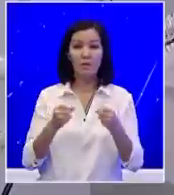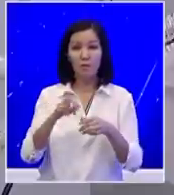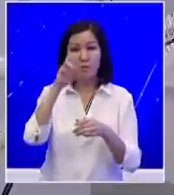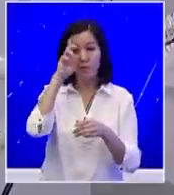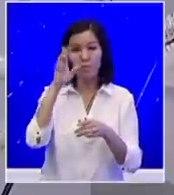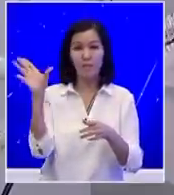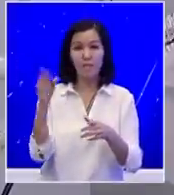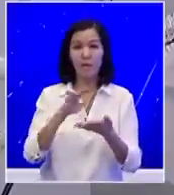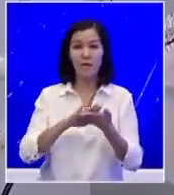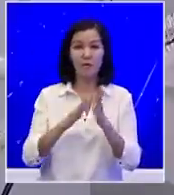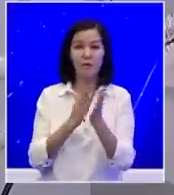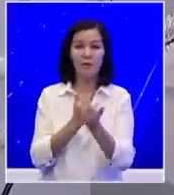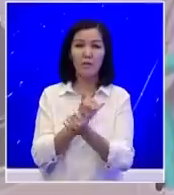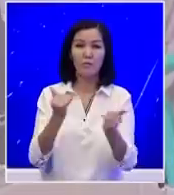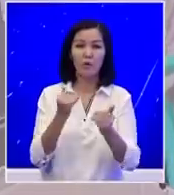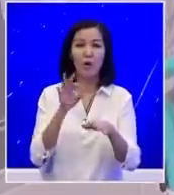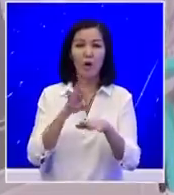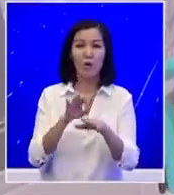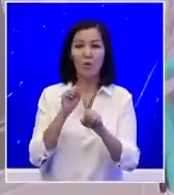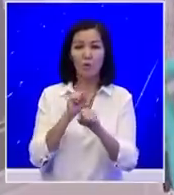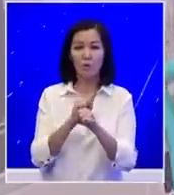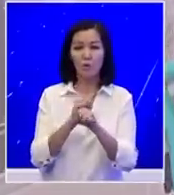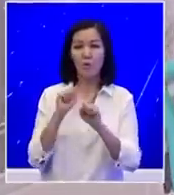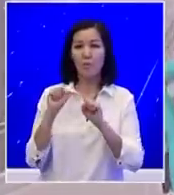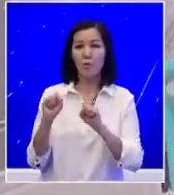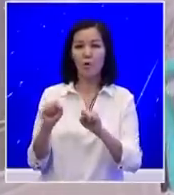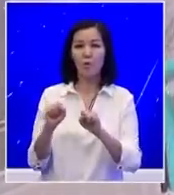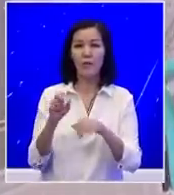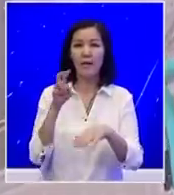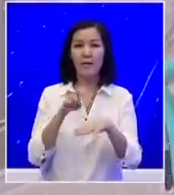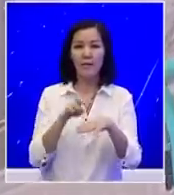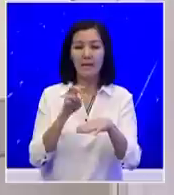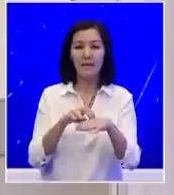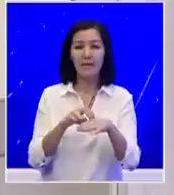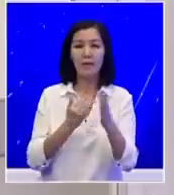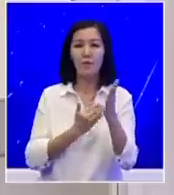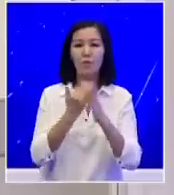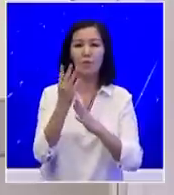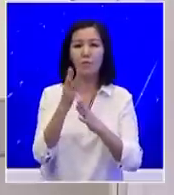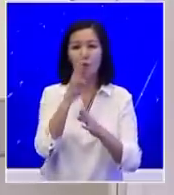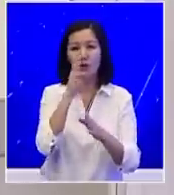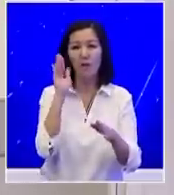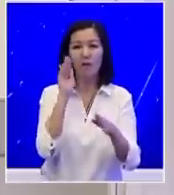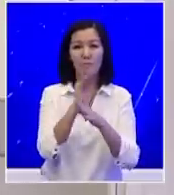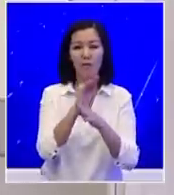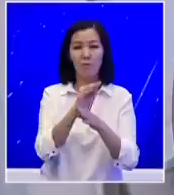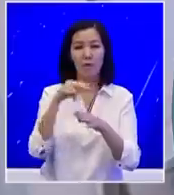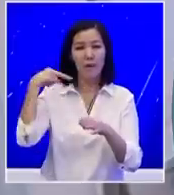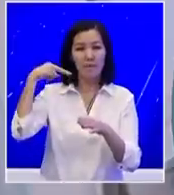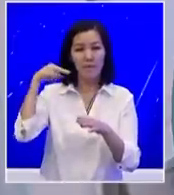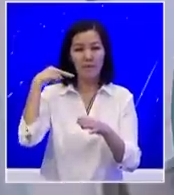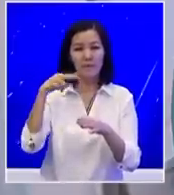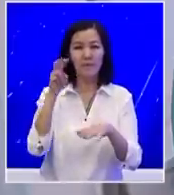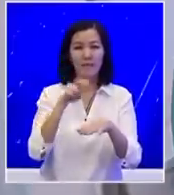жатқан жоқ. Тиісінше індетті ауыздықтауда алғы шепте жүрген дәрігерлерге көтерме жалақы берілуде. Кездесуде президент те